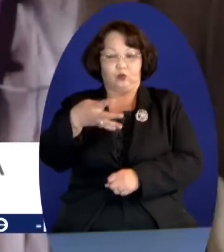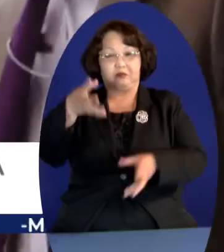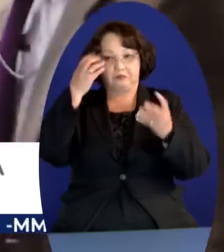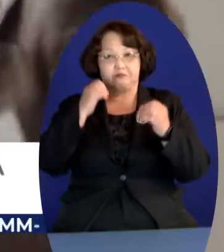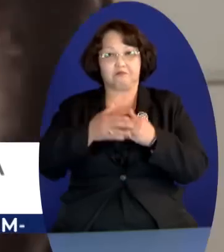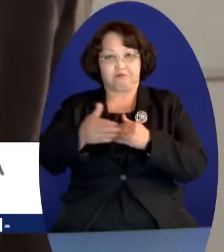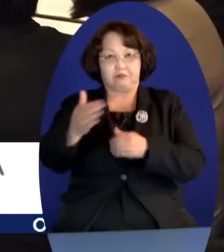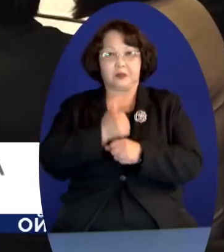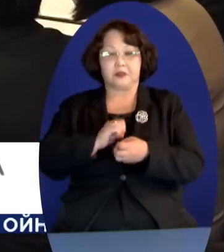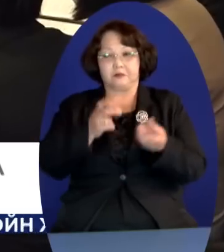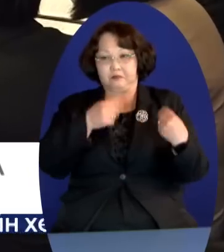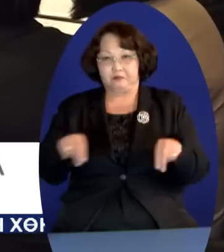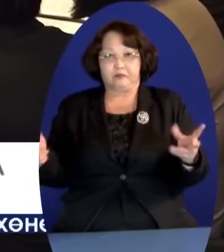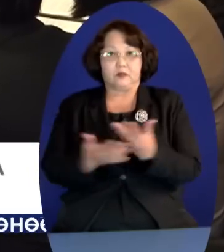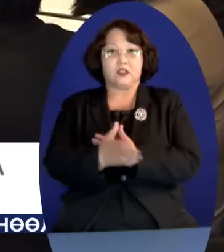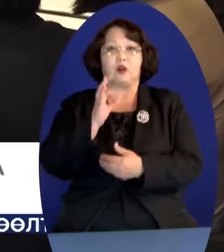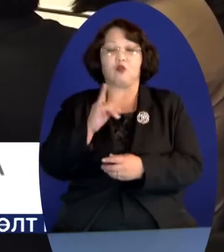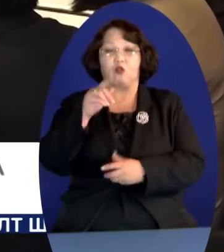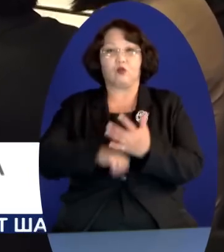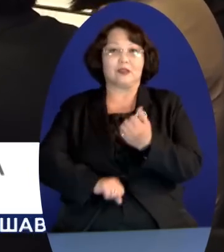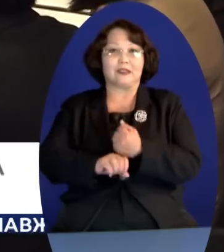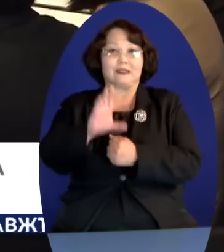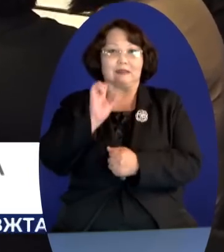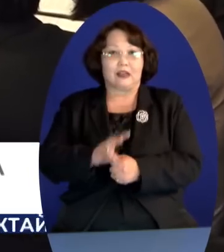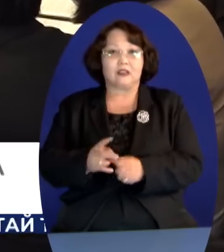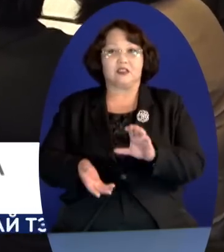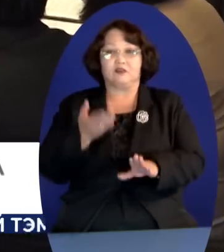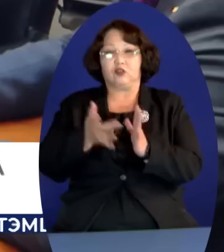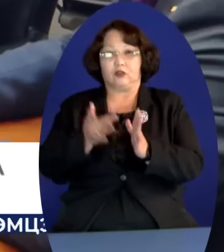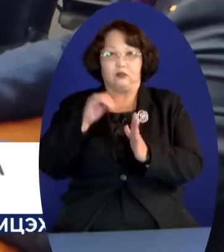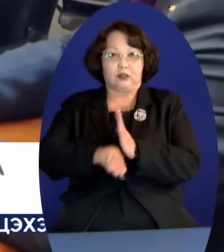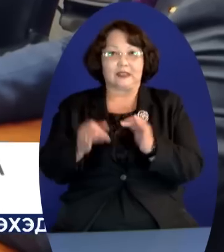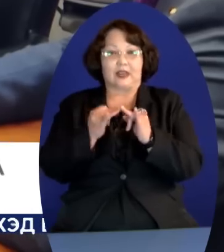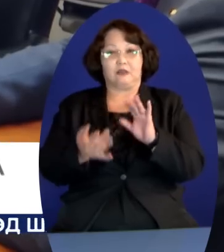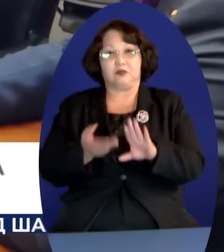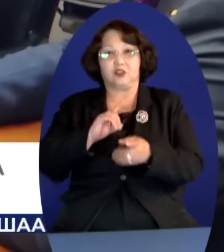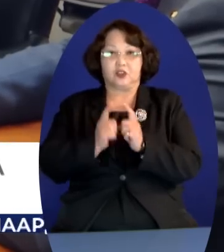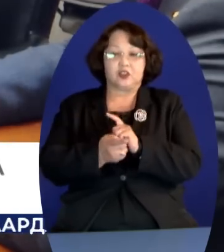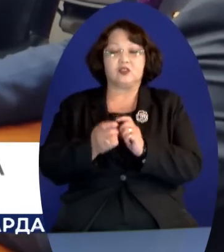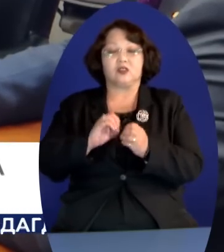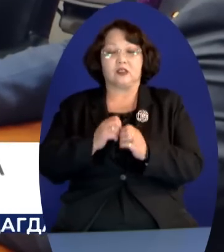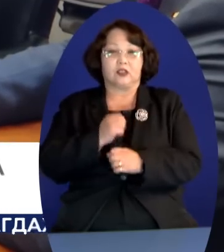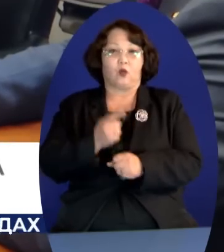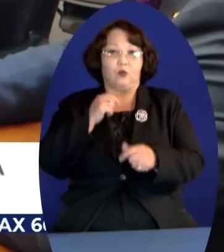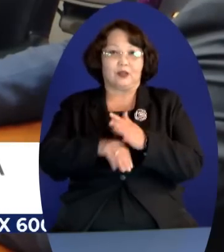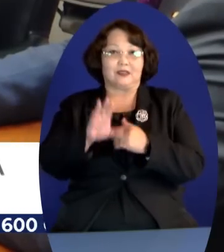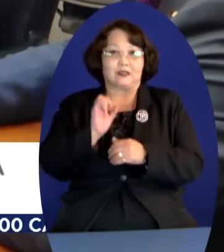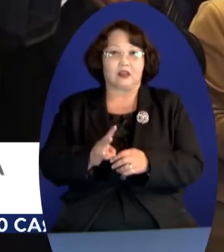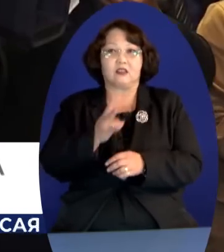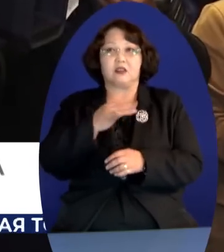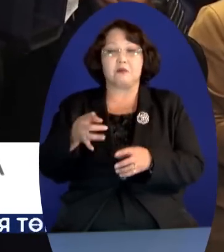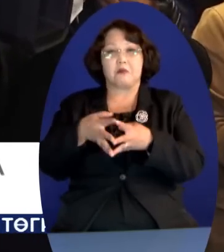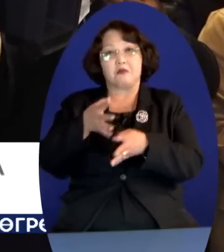зуржээ. Сингапурын хөрөнгө оруулалтын сан, дэвшилтэт технологийг нэвтрүүлэх, цахим шилжилт, хуримтлалын сан, нийтийн орон сууцчлалт, төрийн өмчит